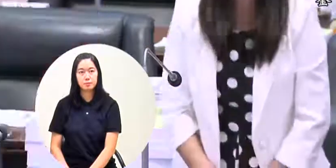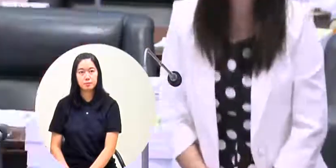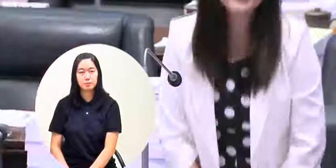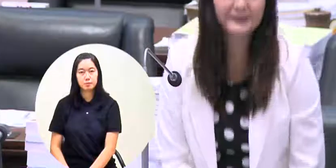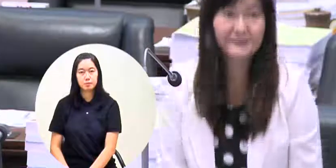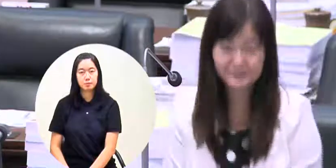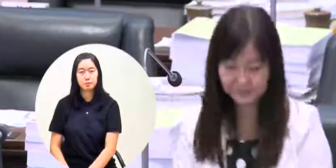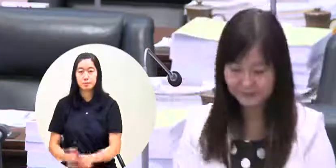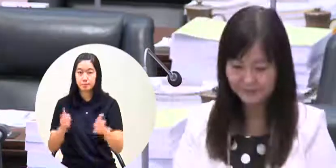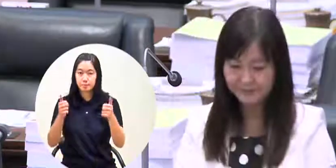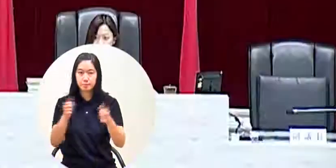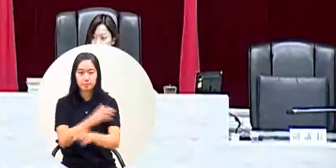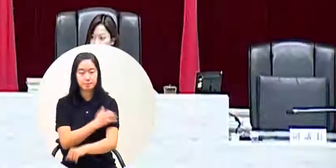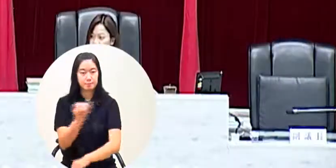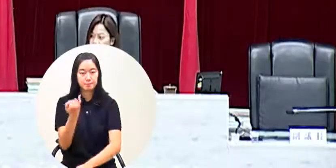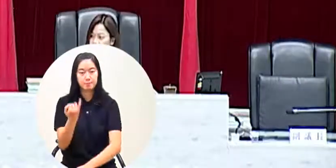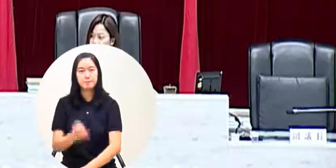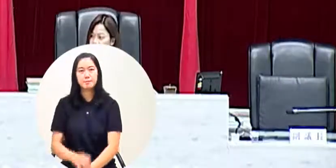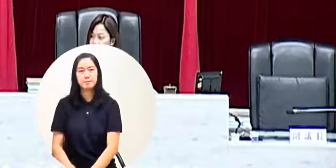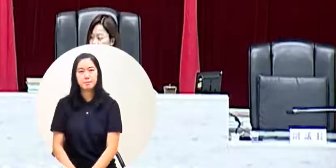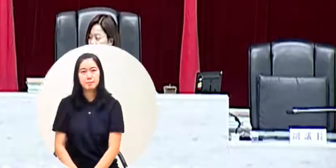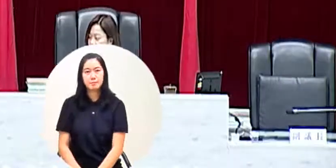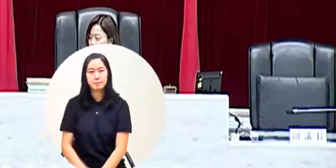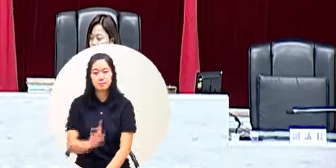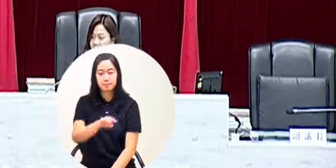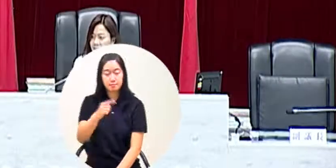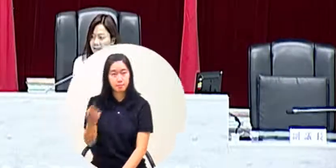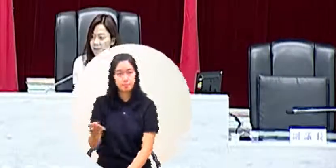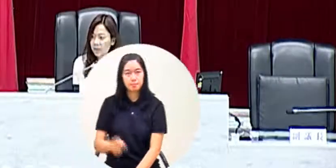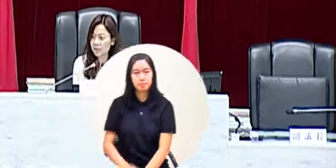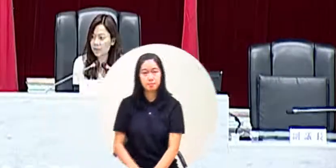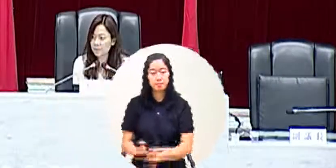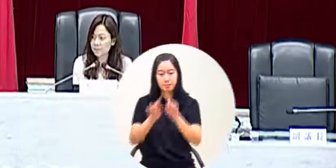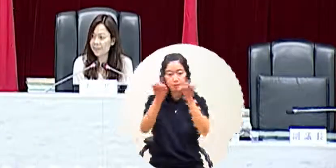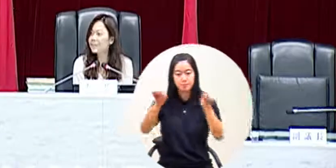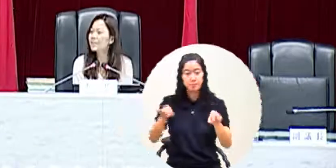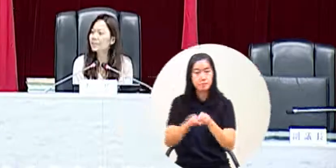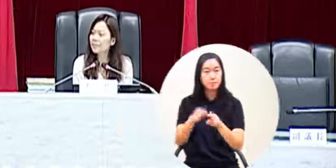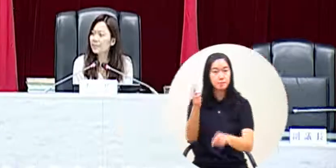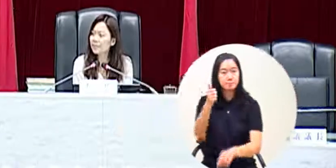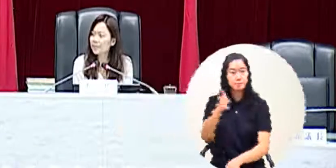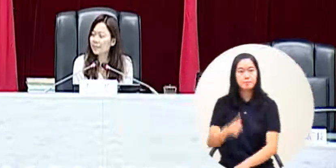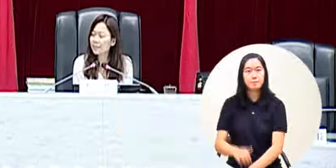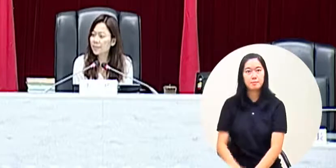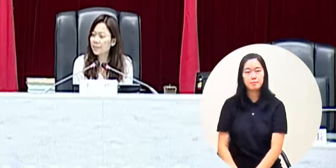谢谢。 好，谢谢陈翠兰陈议员的质询。接下来请张文瑞张议员质询。